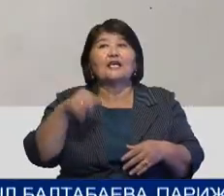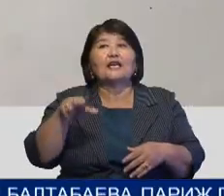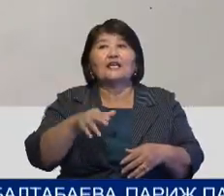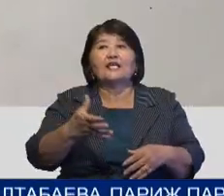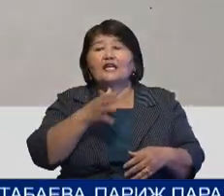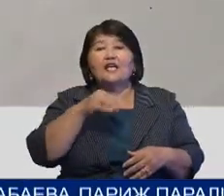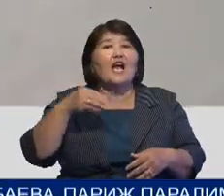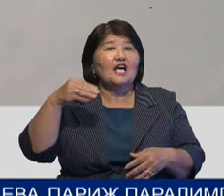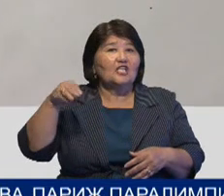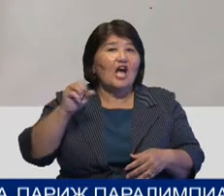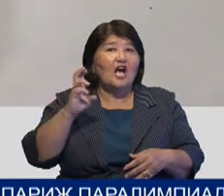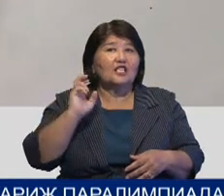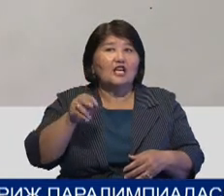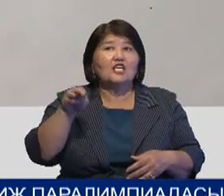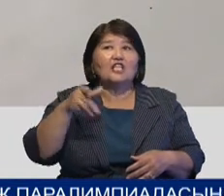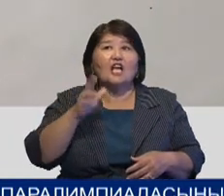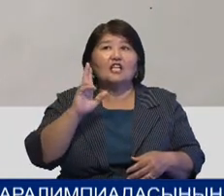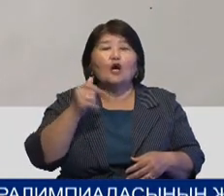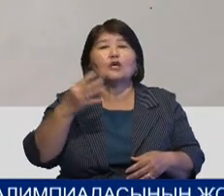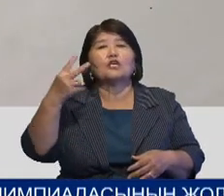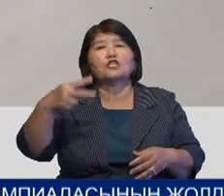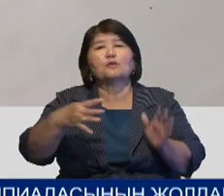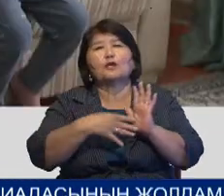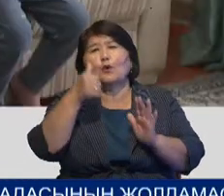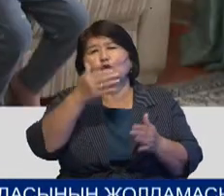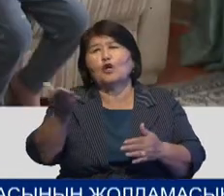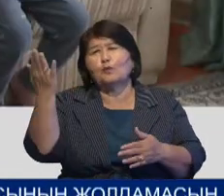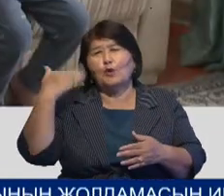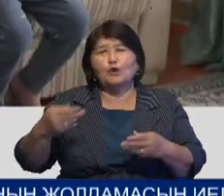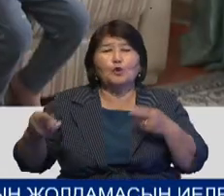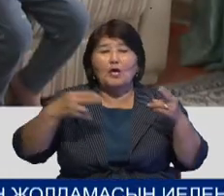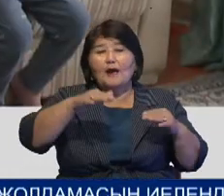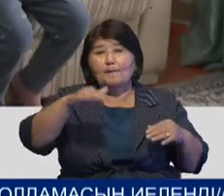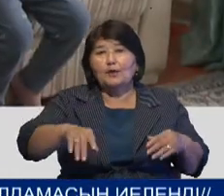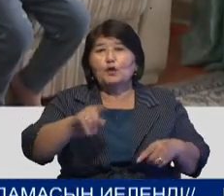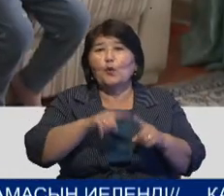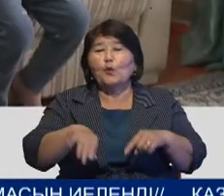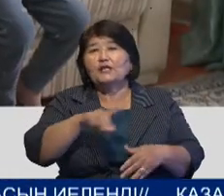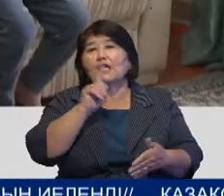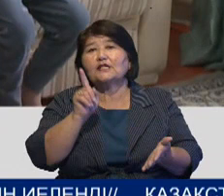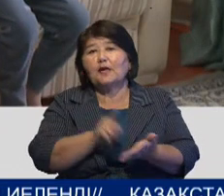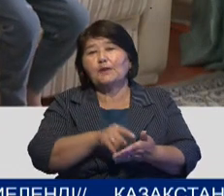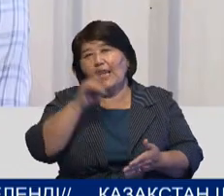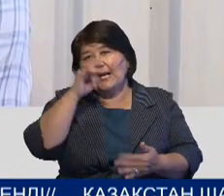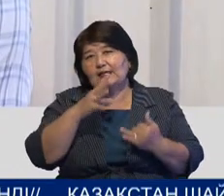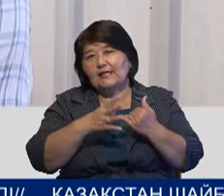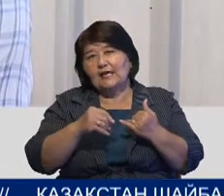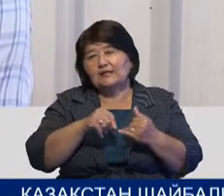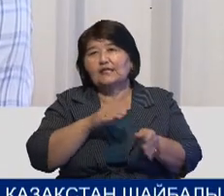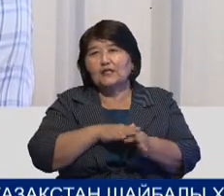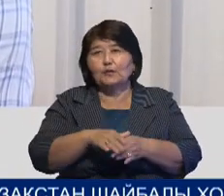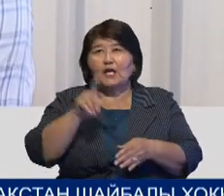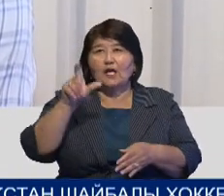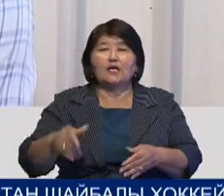тәжік ұлтының өкілі. Жаңақорғанға осыдан 29 жыл бұрын көшіп келген. Бозбала шағында отан алдындағы борышын қазақ жерінде өткерген